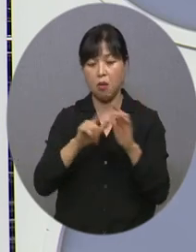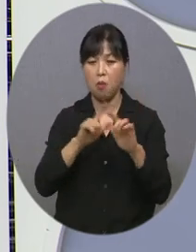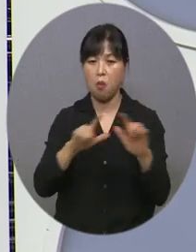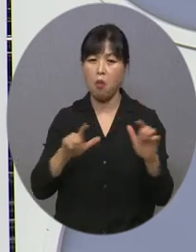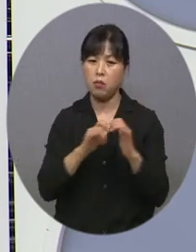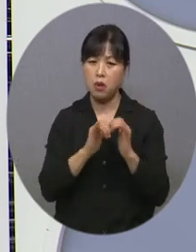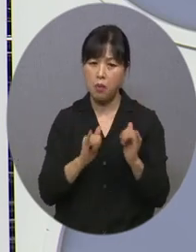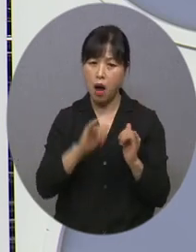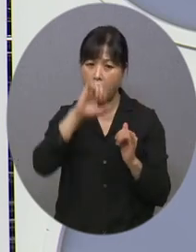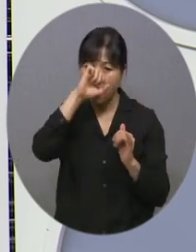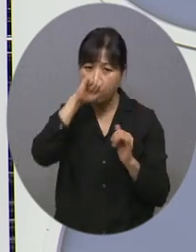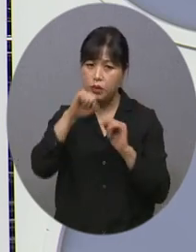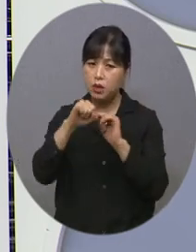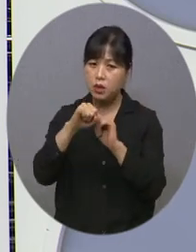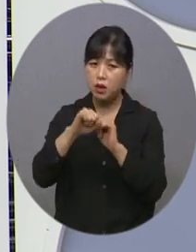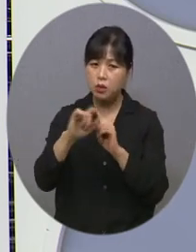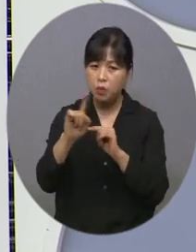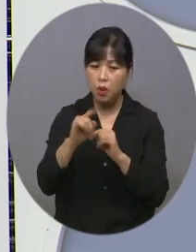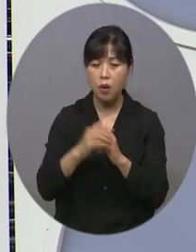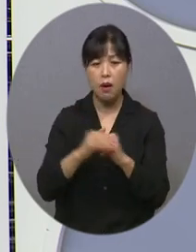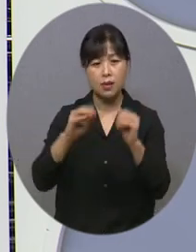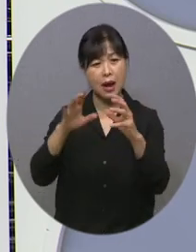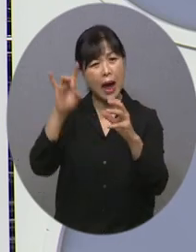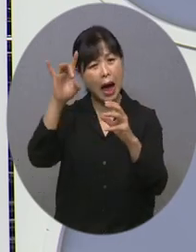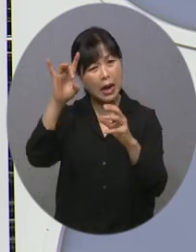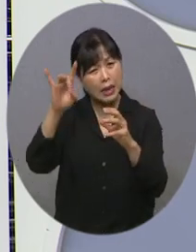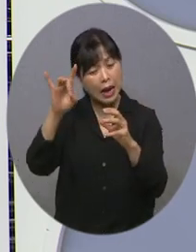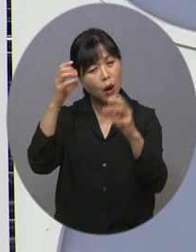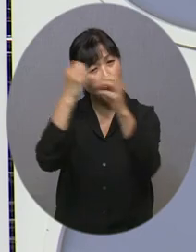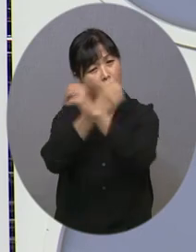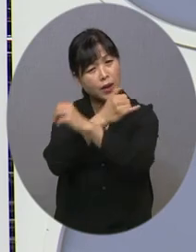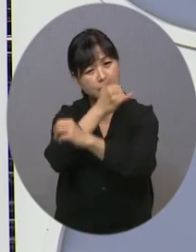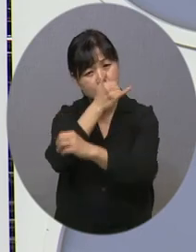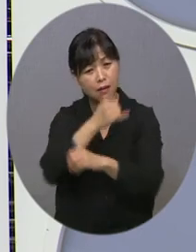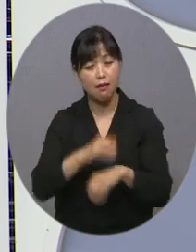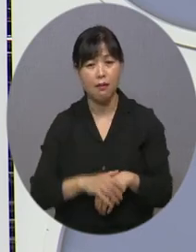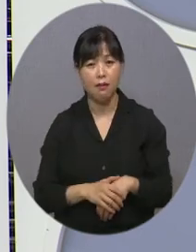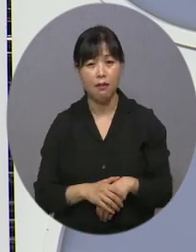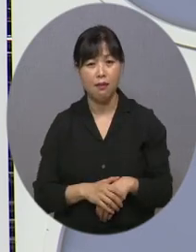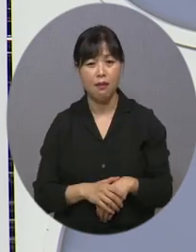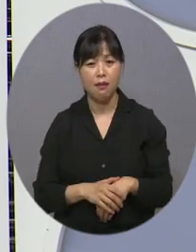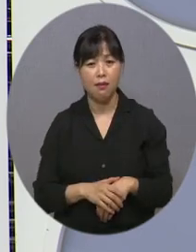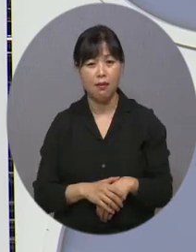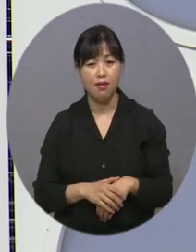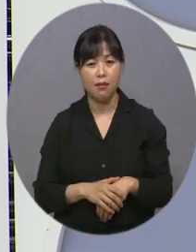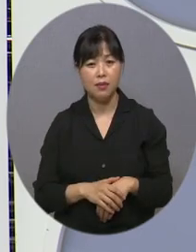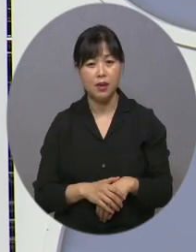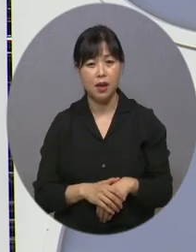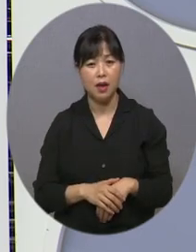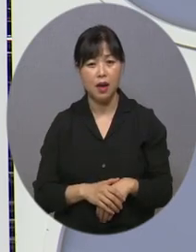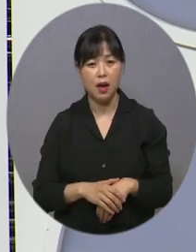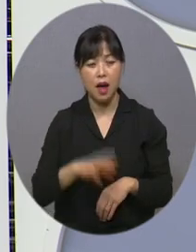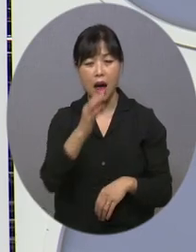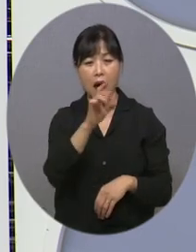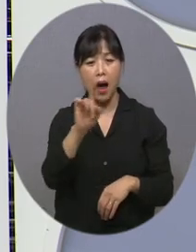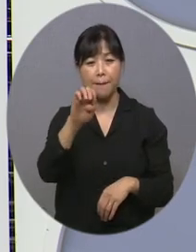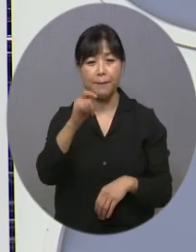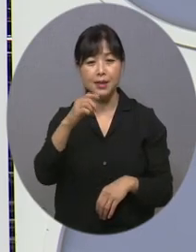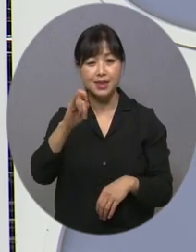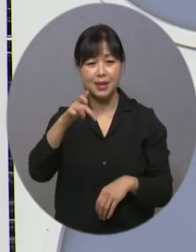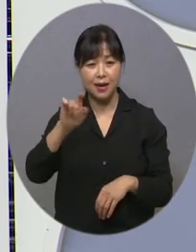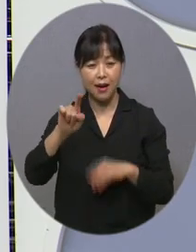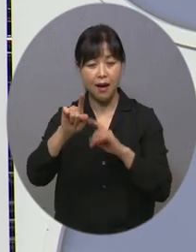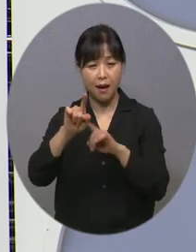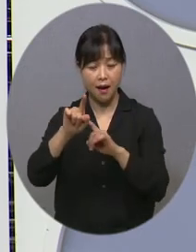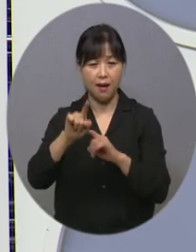사람들은 아프리카를 마치 무슨 한 나라처럼 얘기를 많이 해요. 그러니까. 동일시해가지고. 예. 근데 아프리카는 사실은